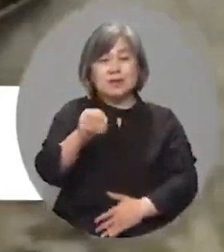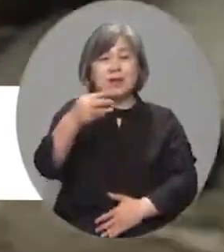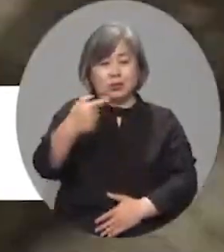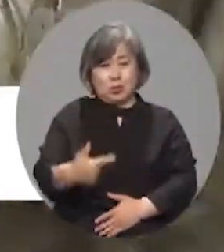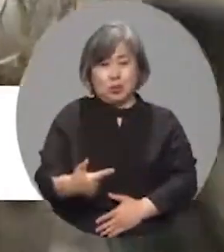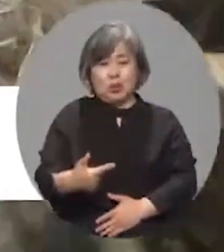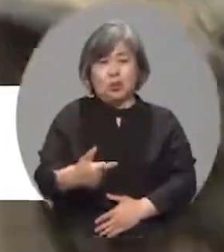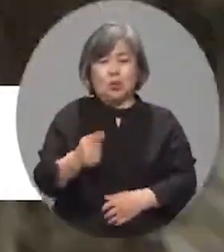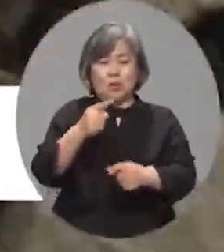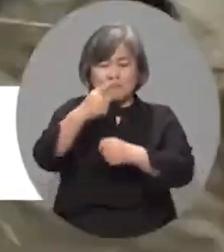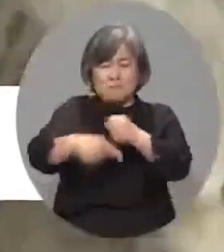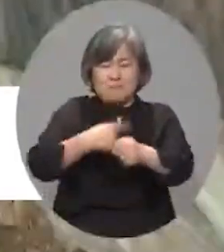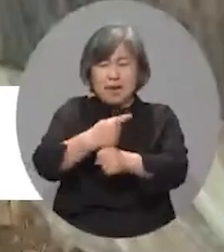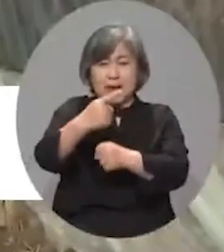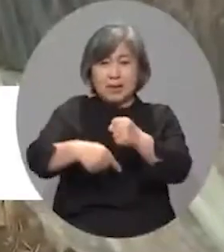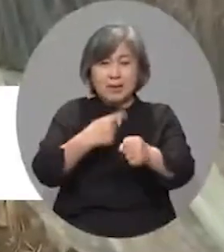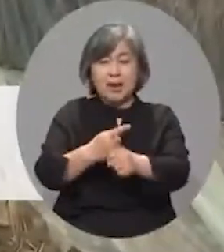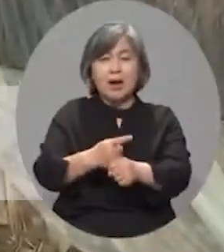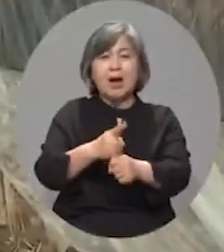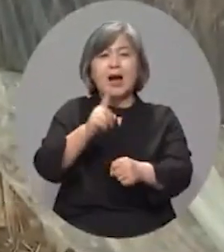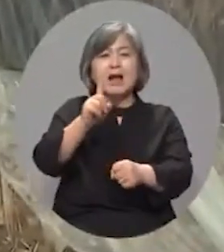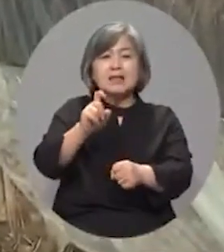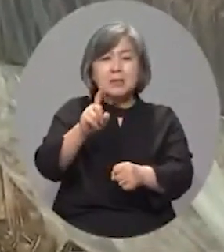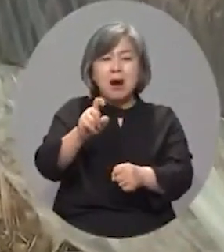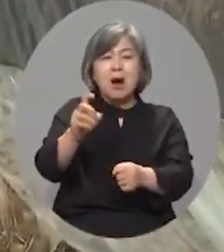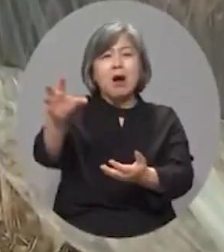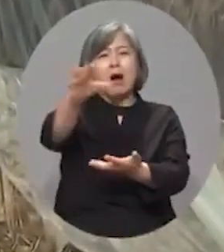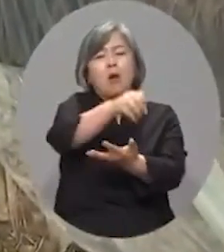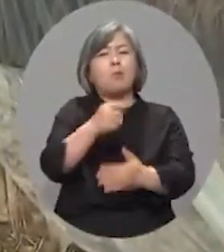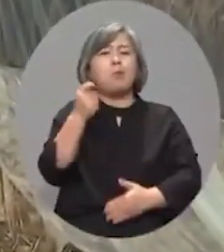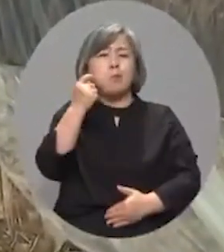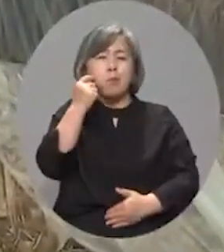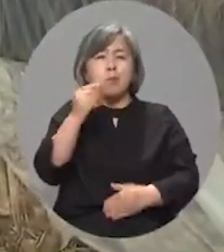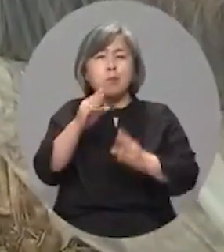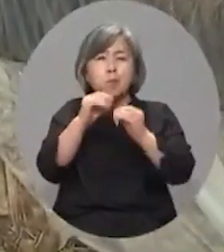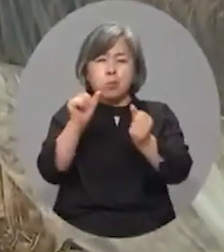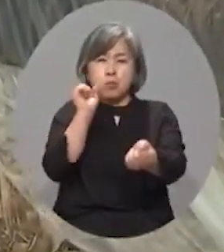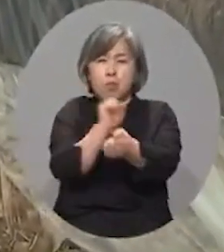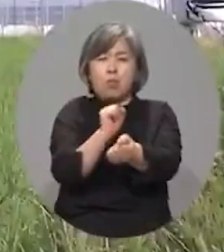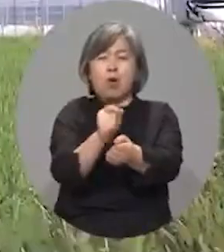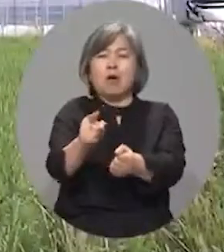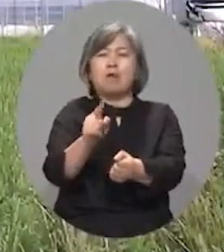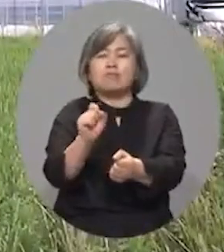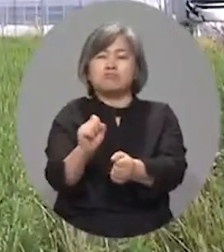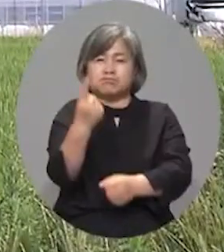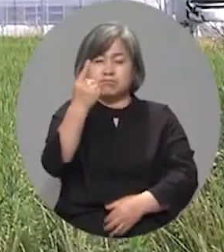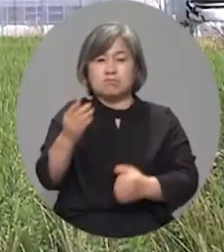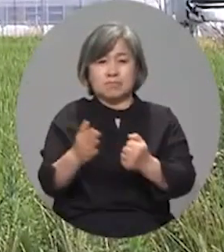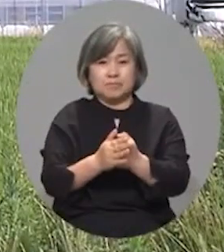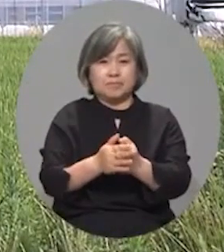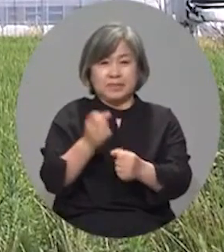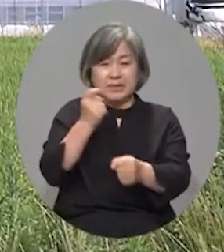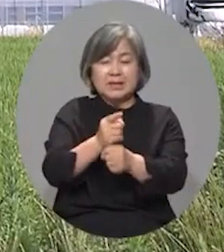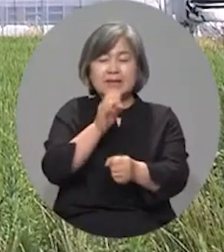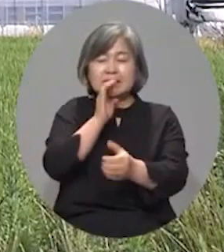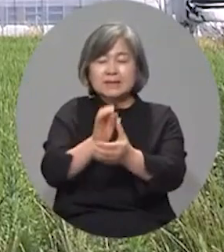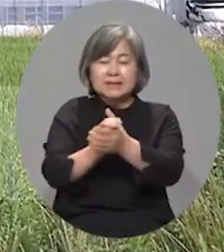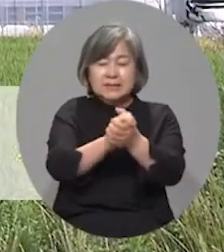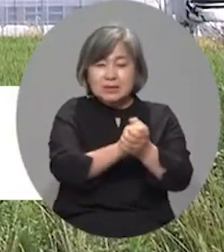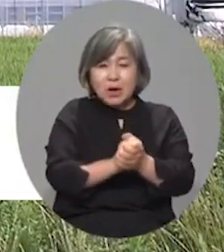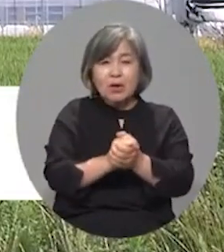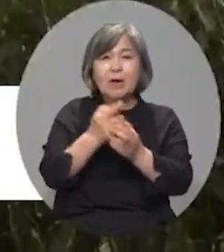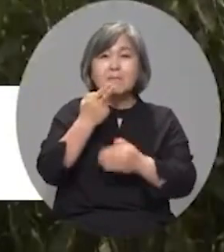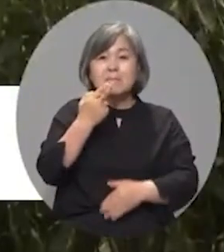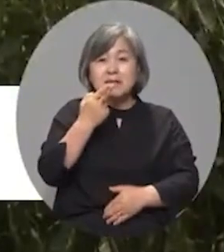가운데 매년 12만 톤이 수거되지 못해 토양 오염의 주범이 되고 있습니다. 이미 친환경 농업용